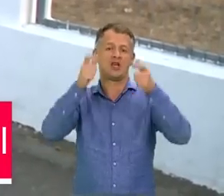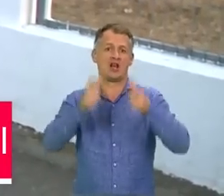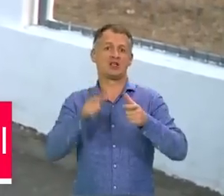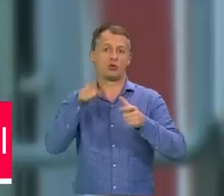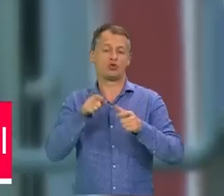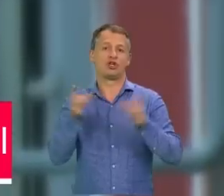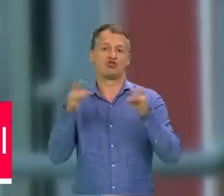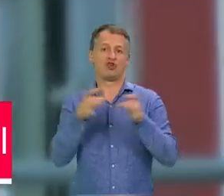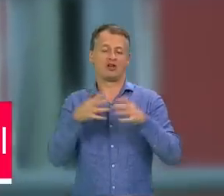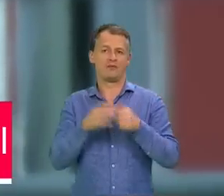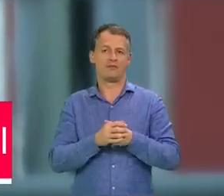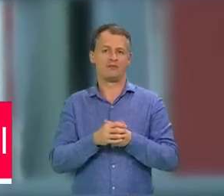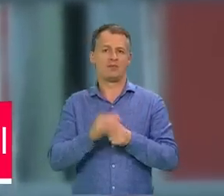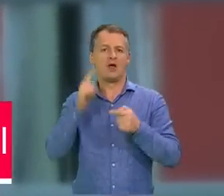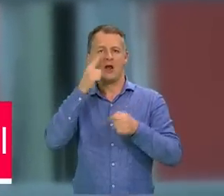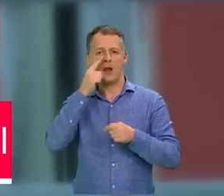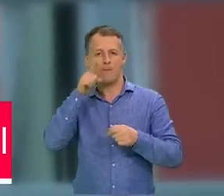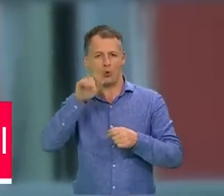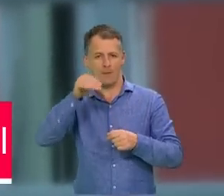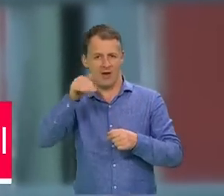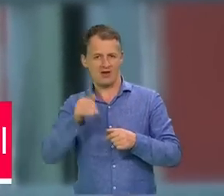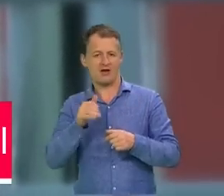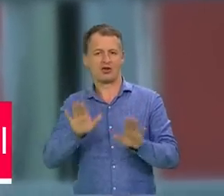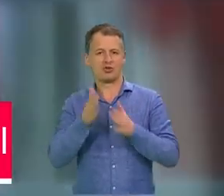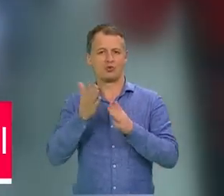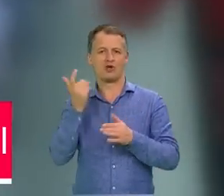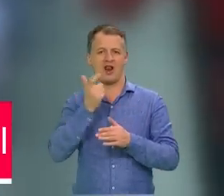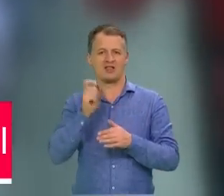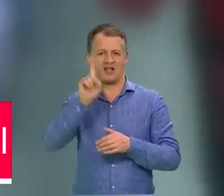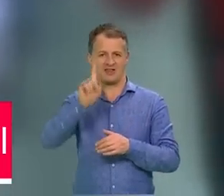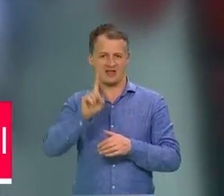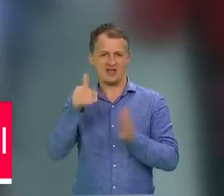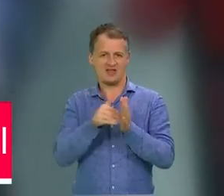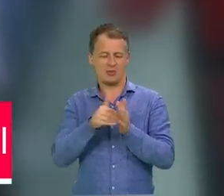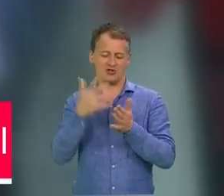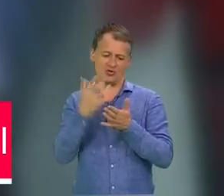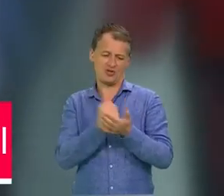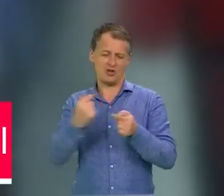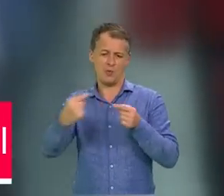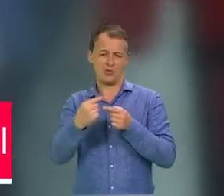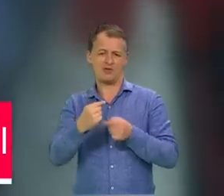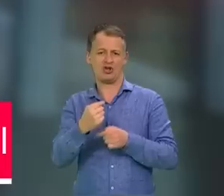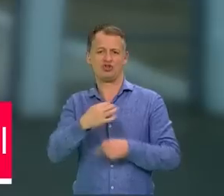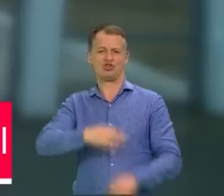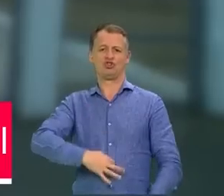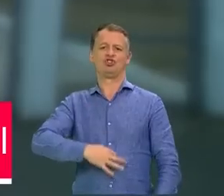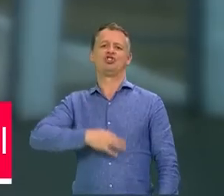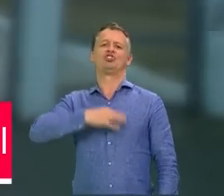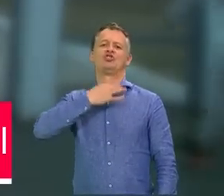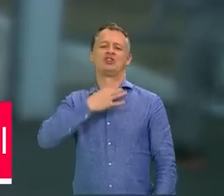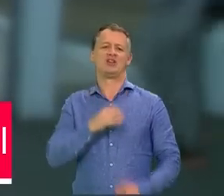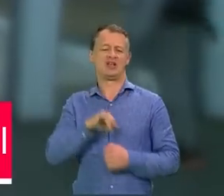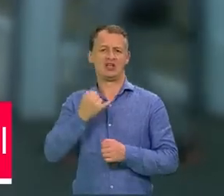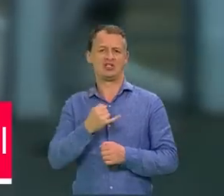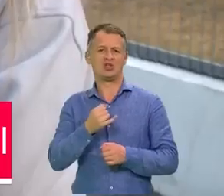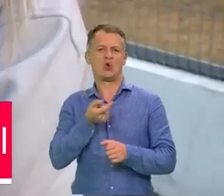atunci era certă. Nepotul Mariei abia a început clasa 1 și trebuie să facă față jignirilor și glumelor venite de